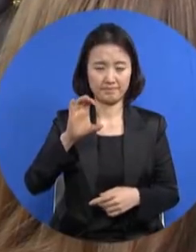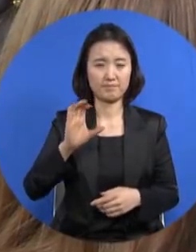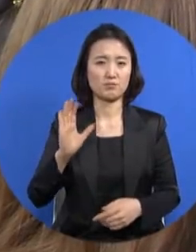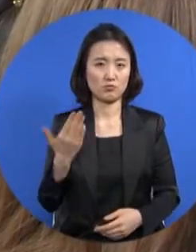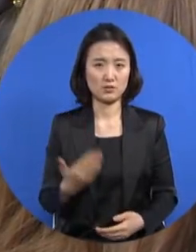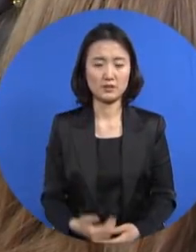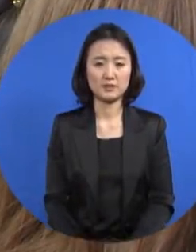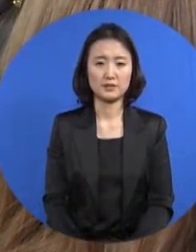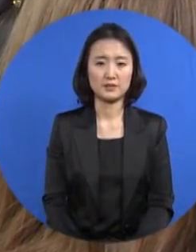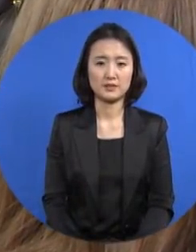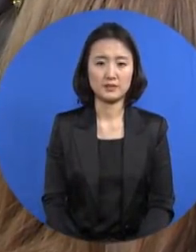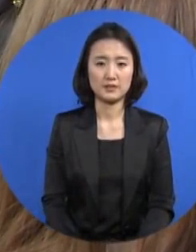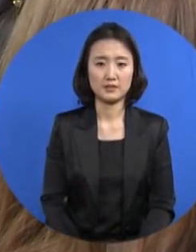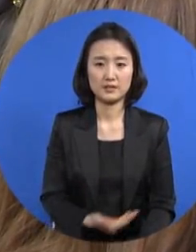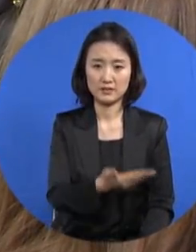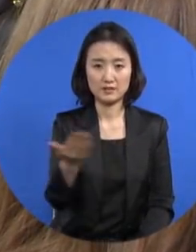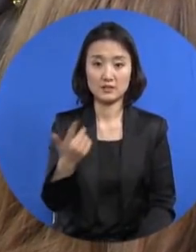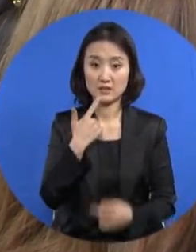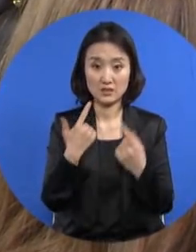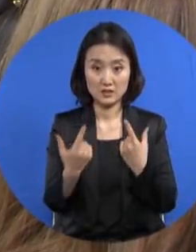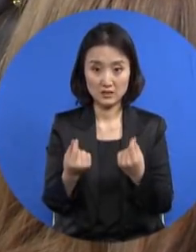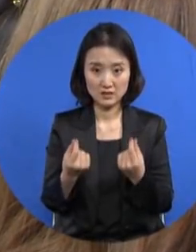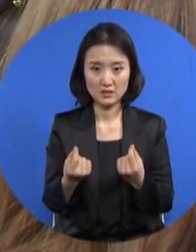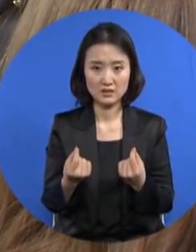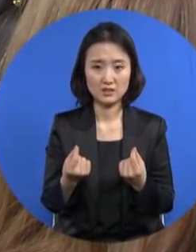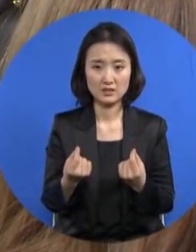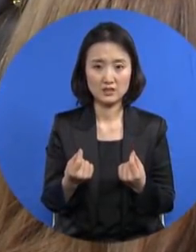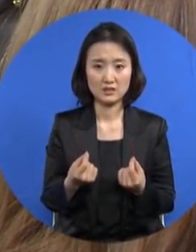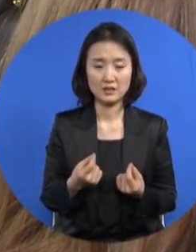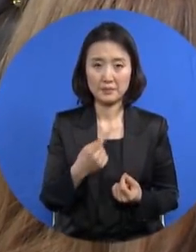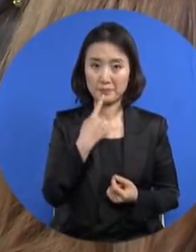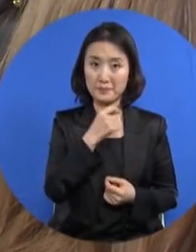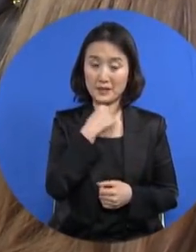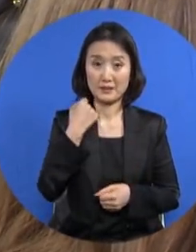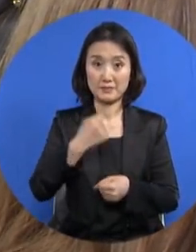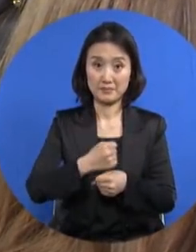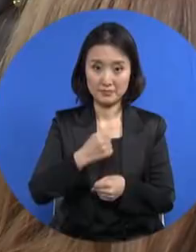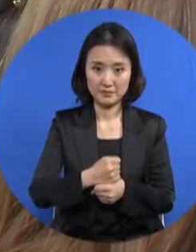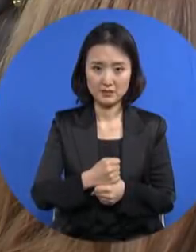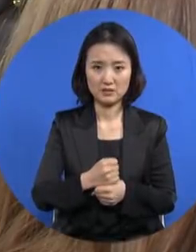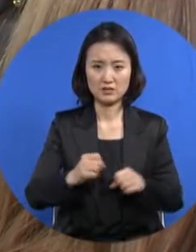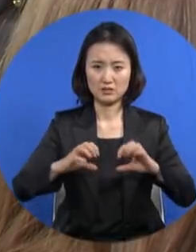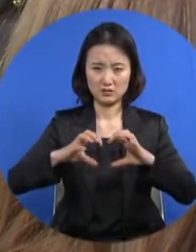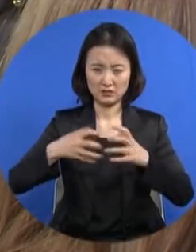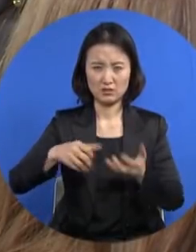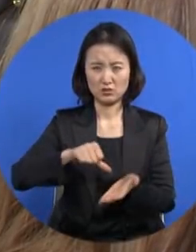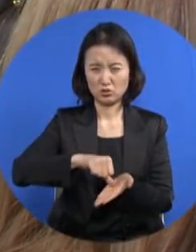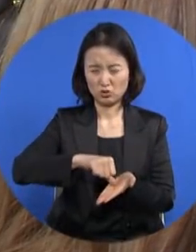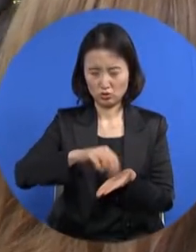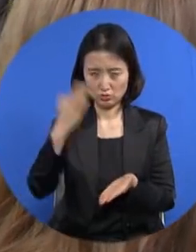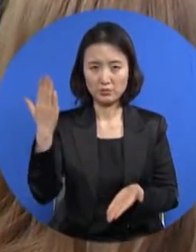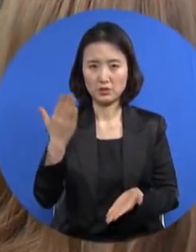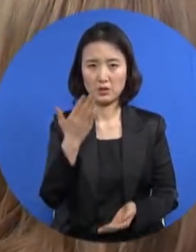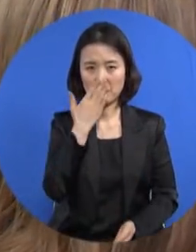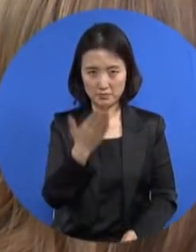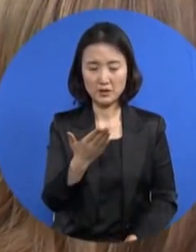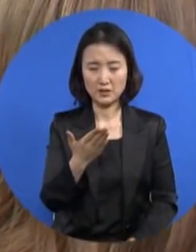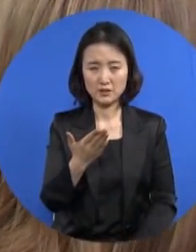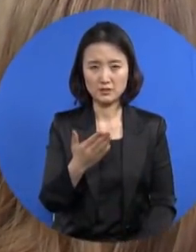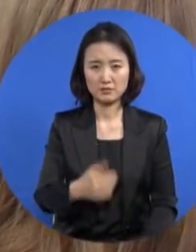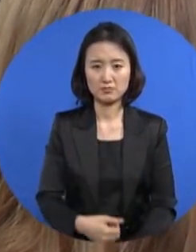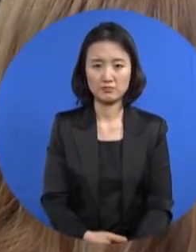그래서 여러분들이 가지고 계시는 레시피도 언젠간 세계적인 브랜드화가 될 거라는 걸 잊지